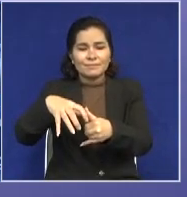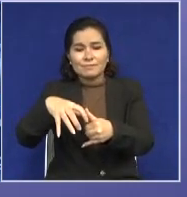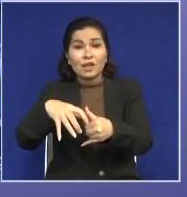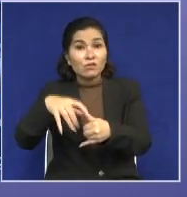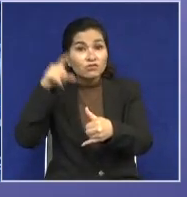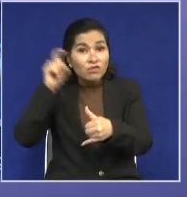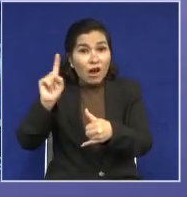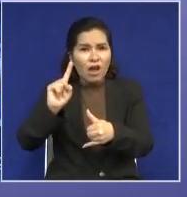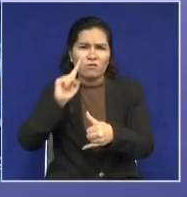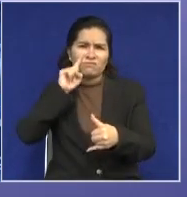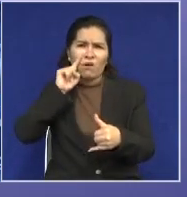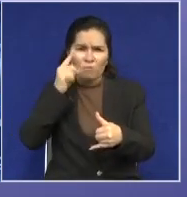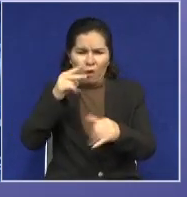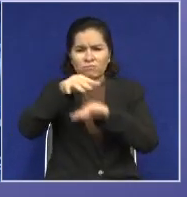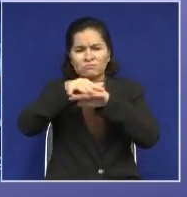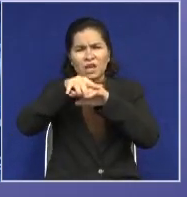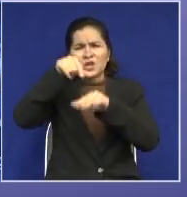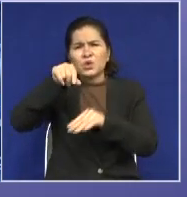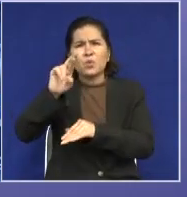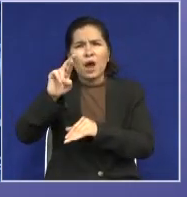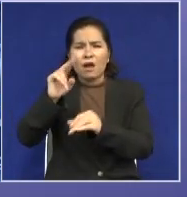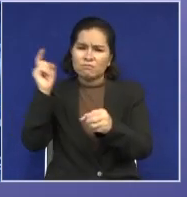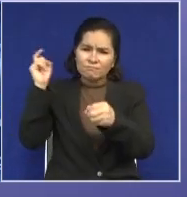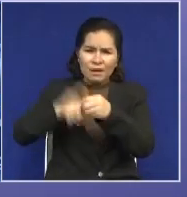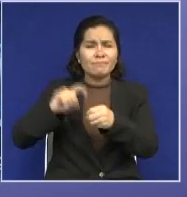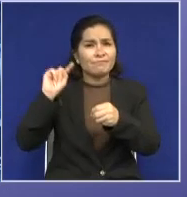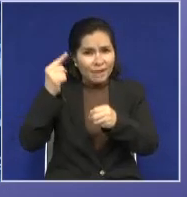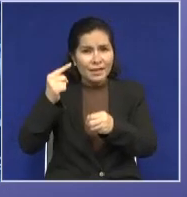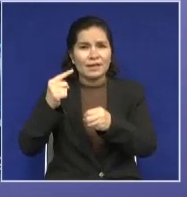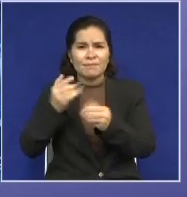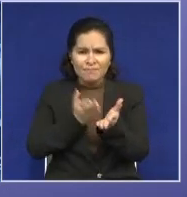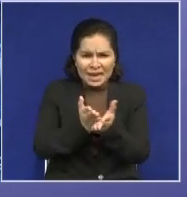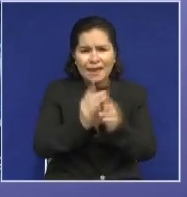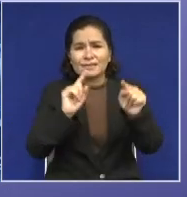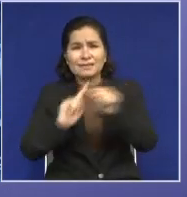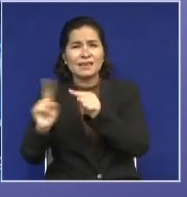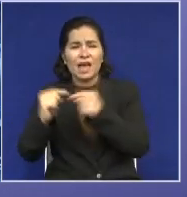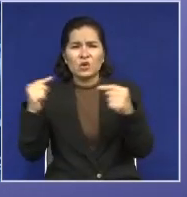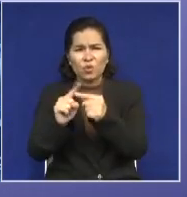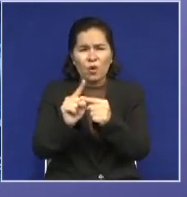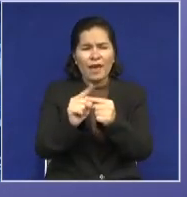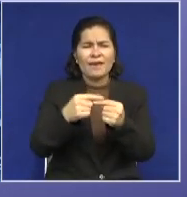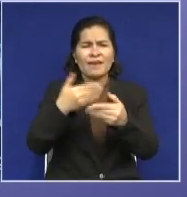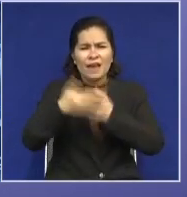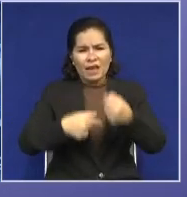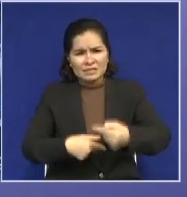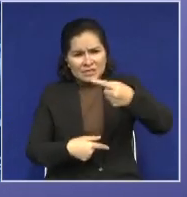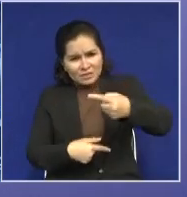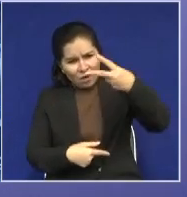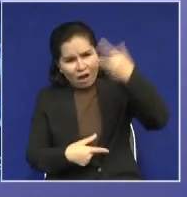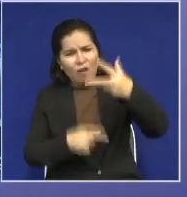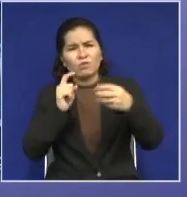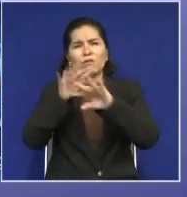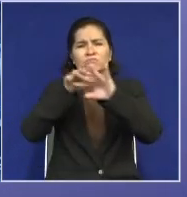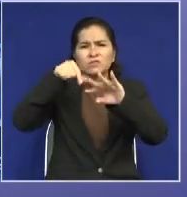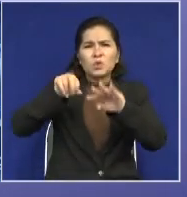าก็จะมีการให้สแกน QR code อีกหรือแม้กระทั่งไปตามแผนกต่างๆตามชั้นต่างๆของศูนย์การค้าก็ยังมีการส